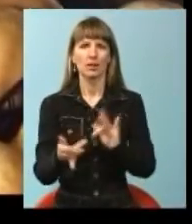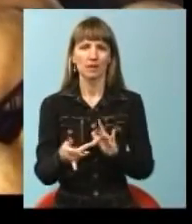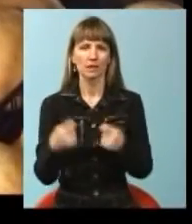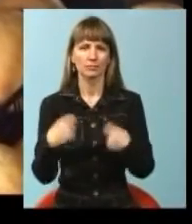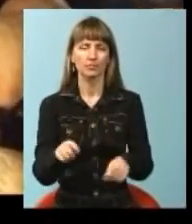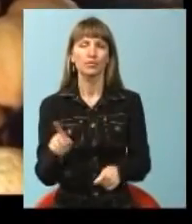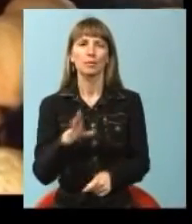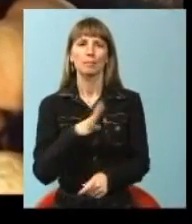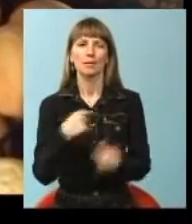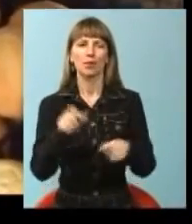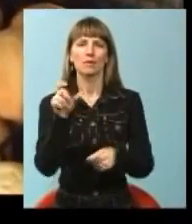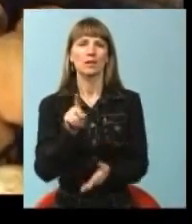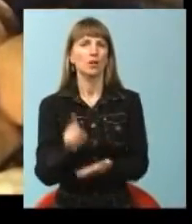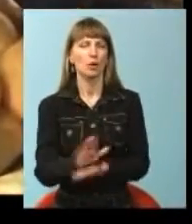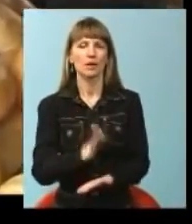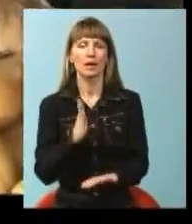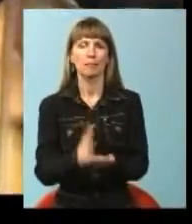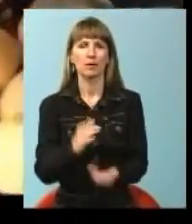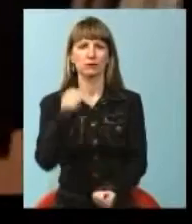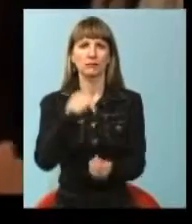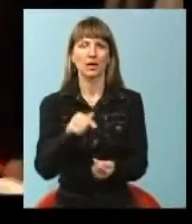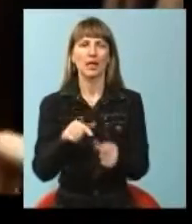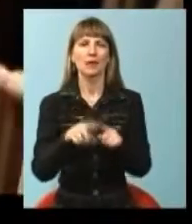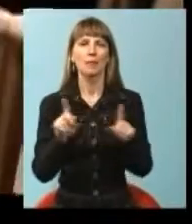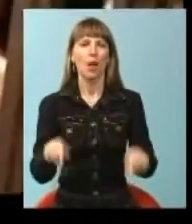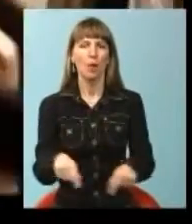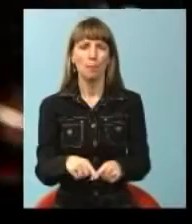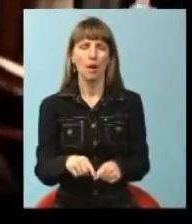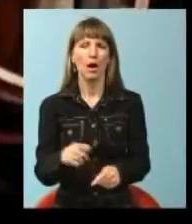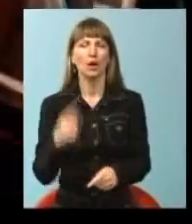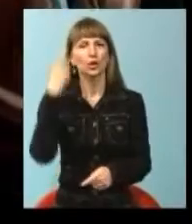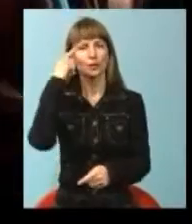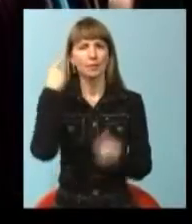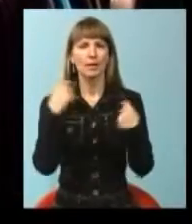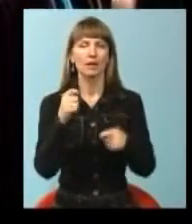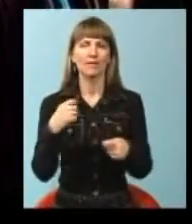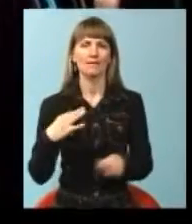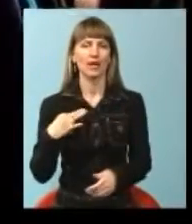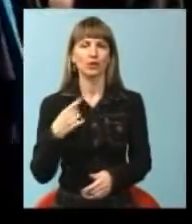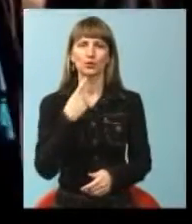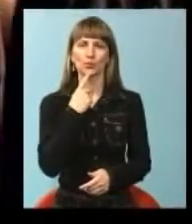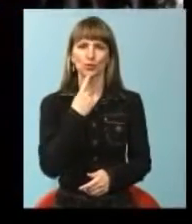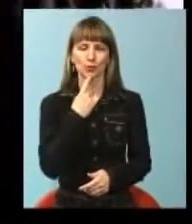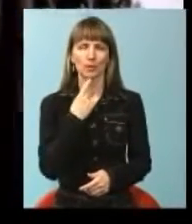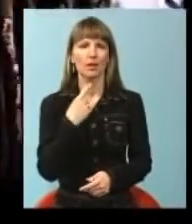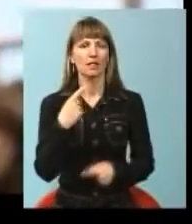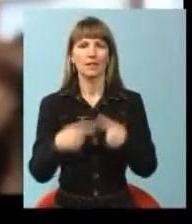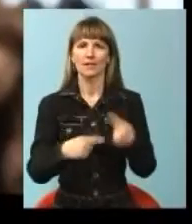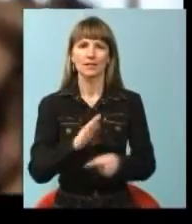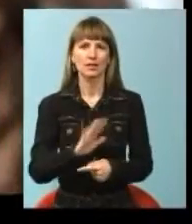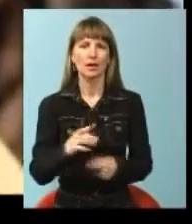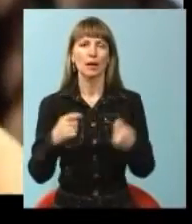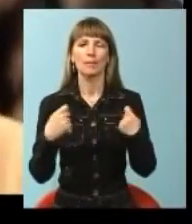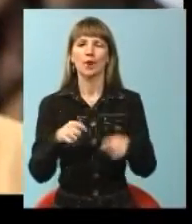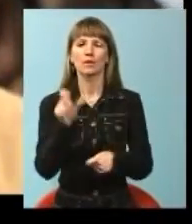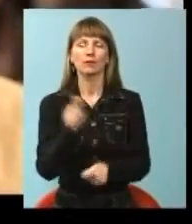бути продавцем, не обов'язково мати відповідний диплом. Гадаєте, продавати речі легко? Не завжди. По-перше, робота